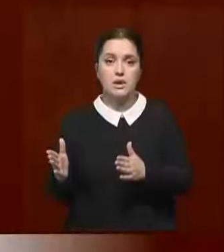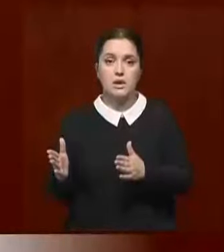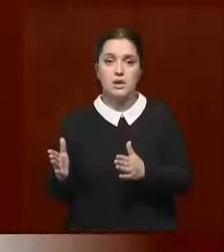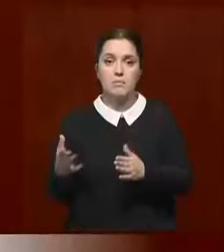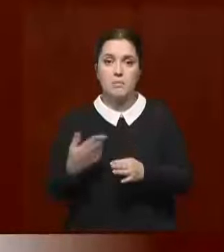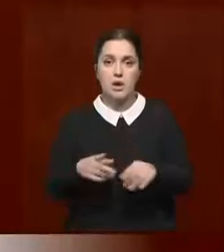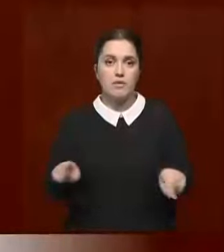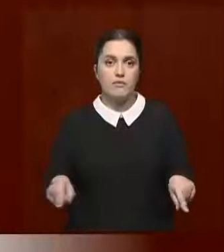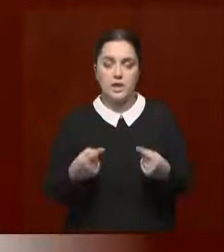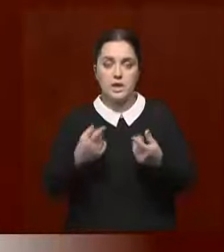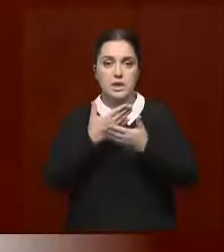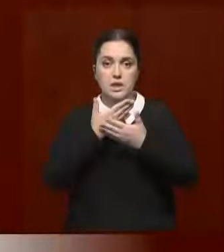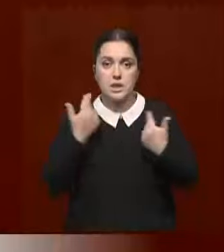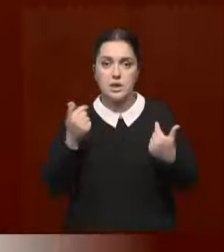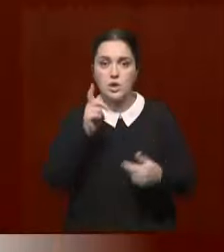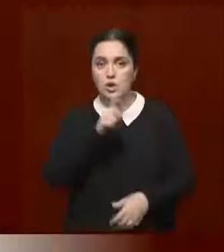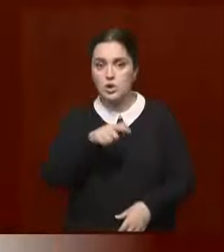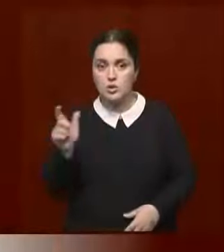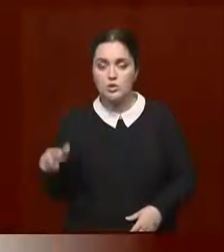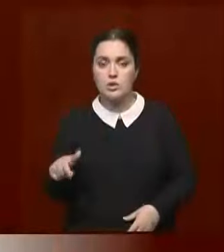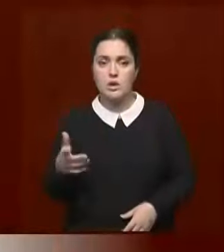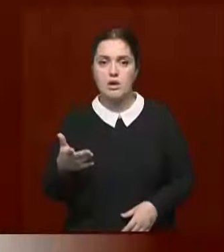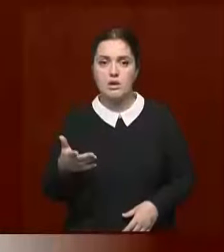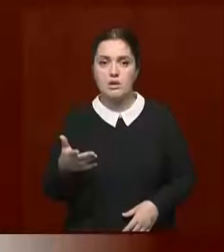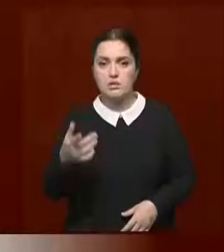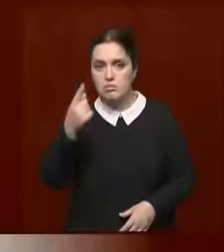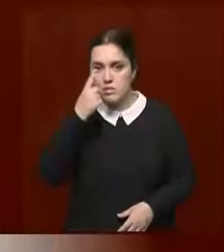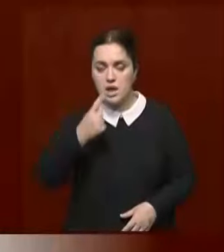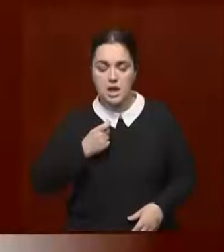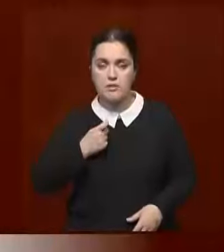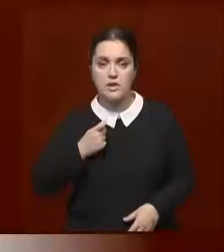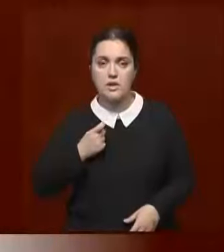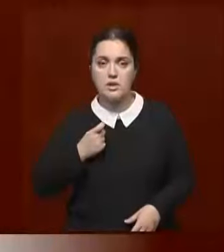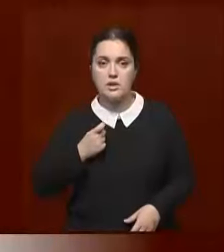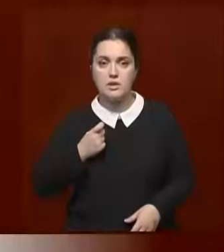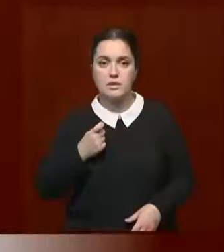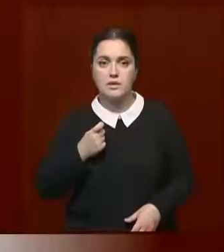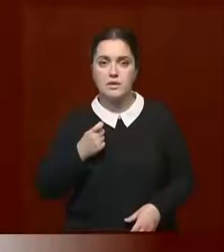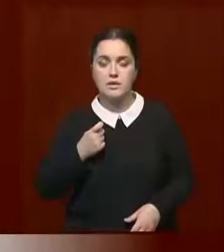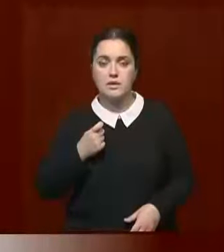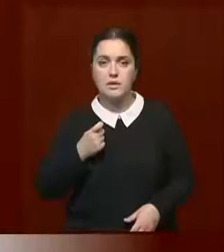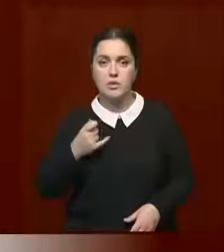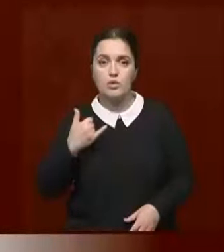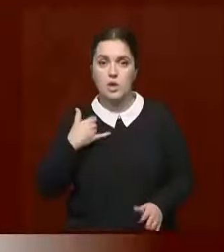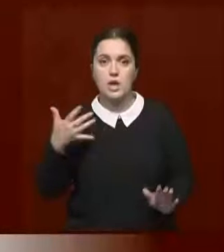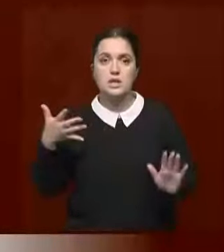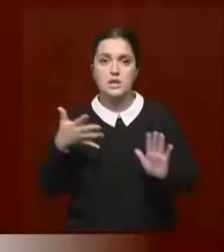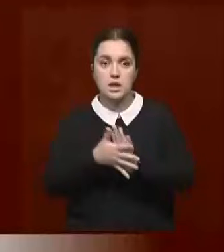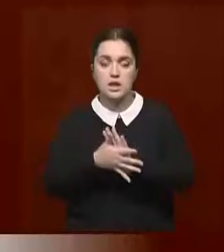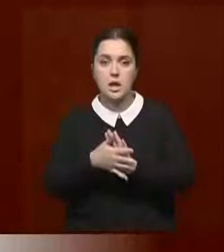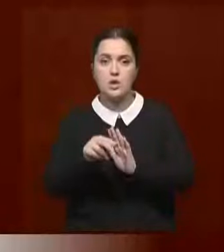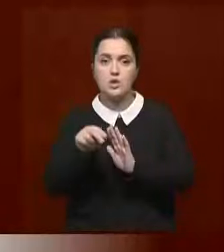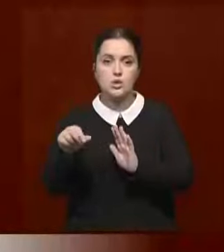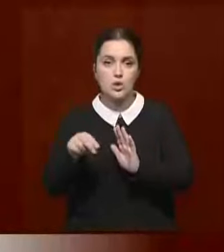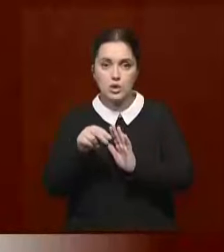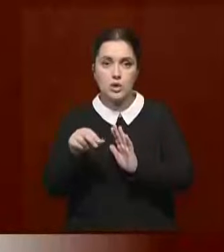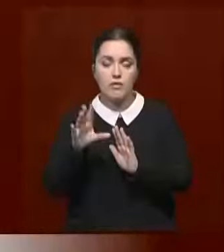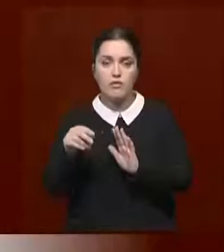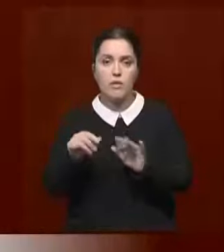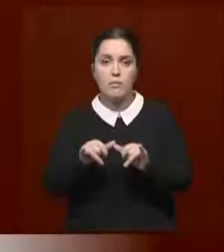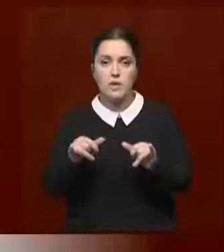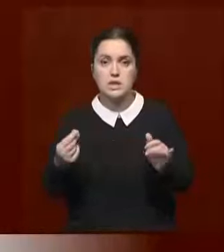же не восстановилась, и нам люди конкретно предъявляют. То есть они говорят, у нас затраты на соль там и на все